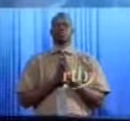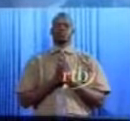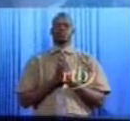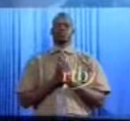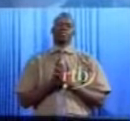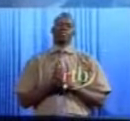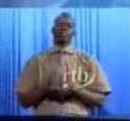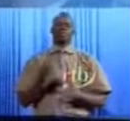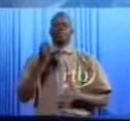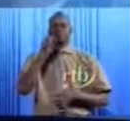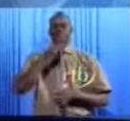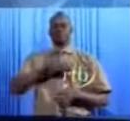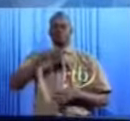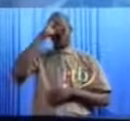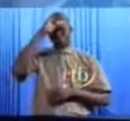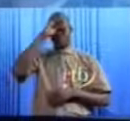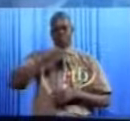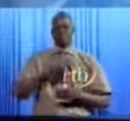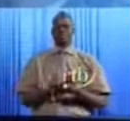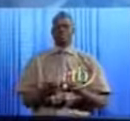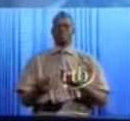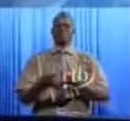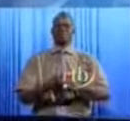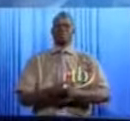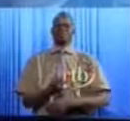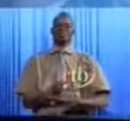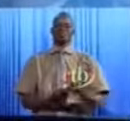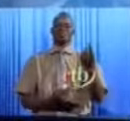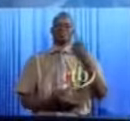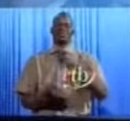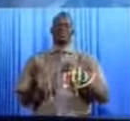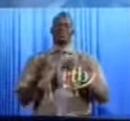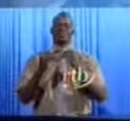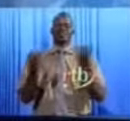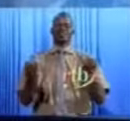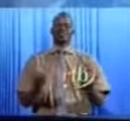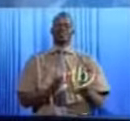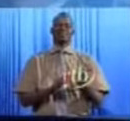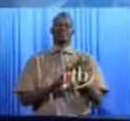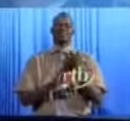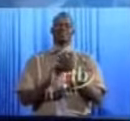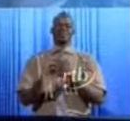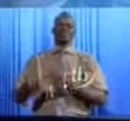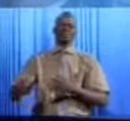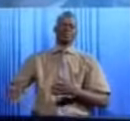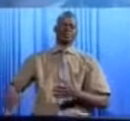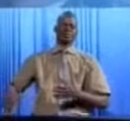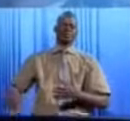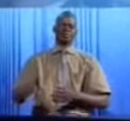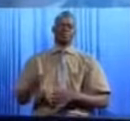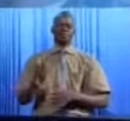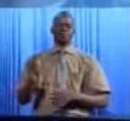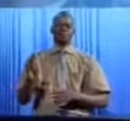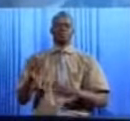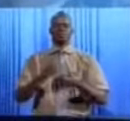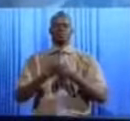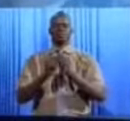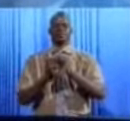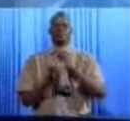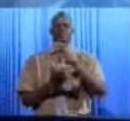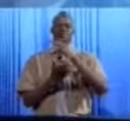mesdames et mesdames et messieurs bonjour bienvenue au journal et toutes nos excuses pour ce retard dû à des problèmes